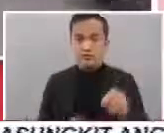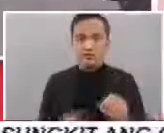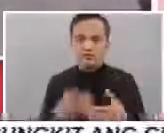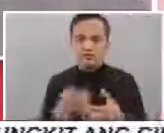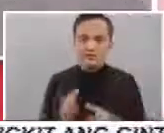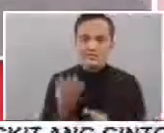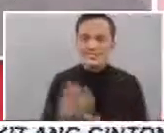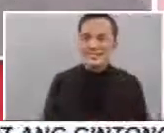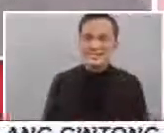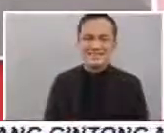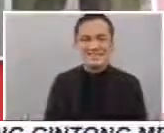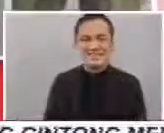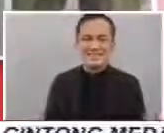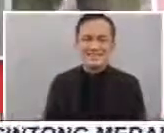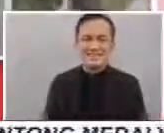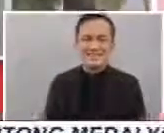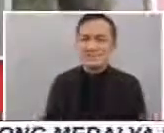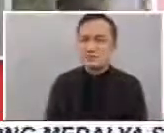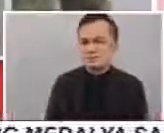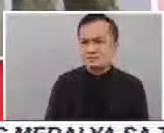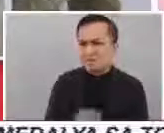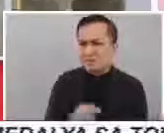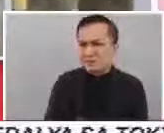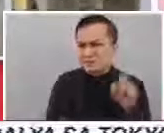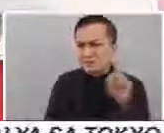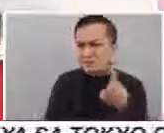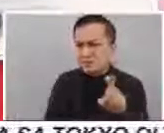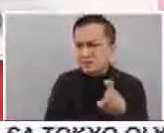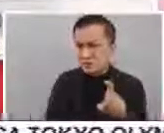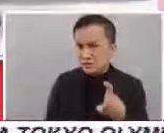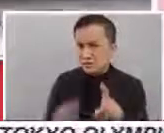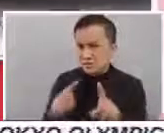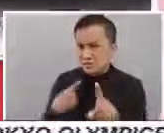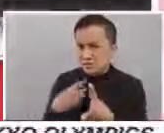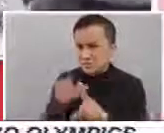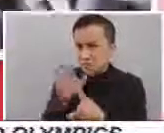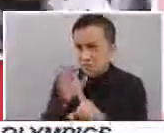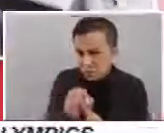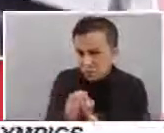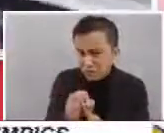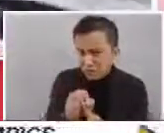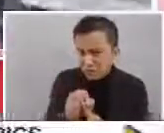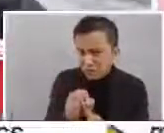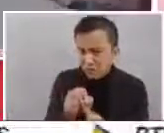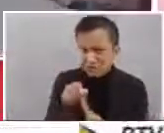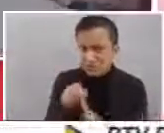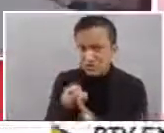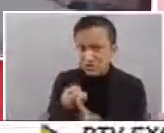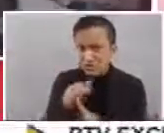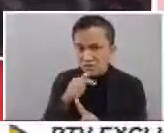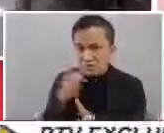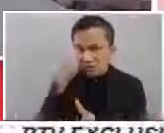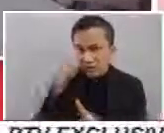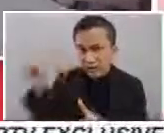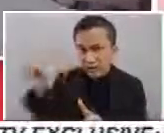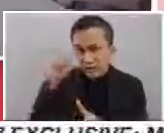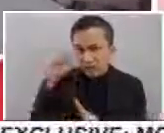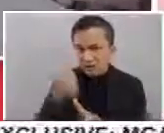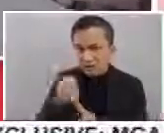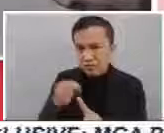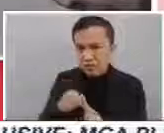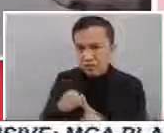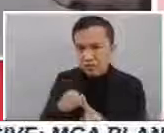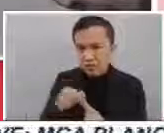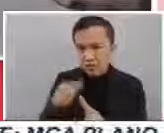bahay kung hindi naman sila autorisadong lumabas at sila po'y lumabas at nahuli. So pauwiin lang naman po sila. Ngayon po, para sa